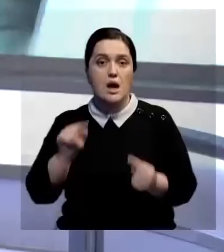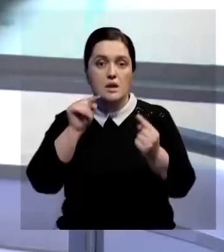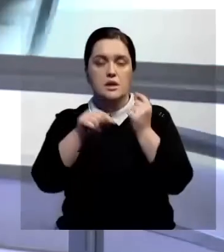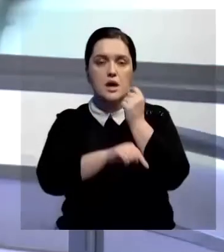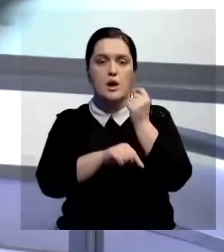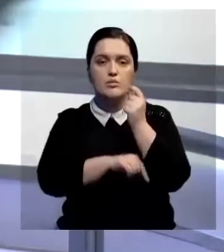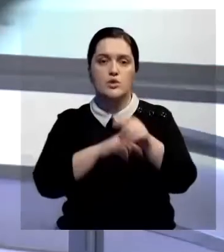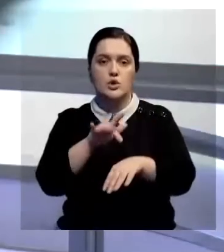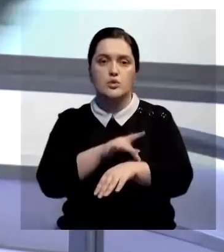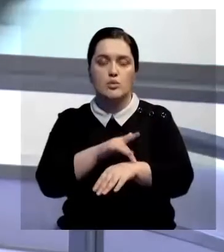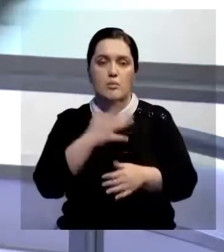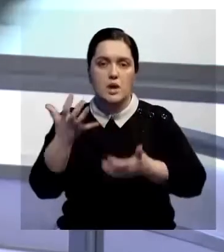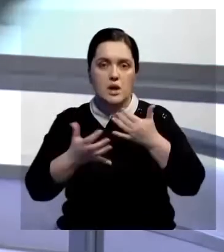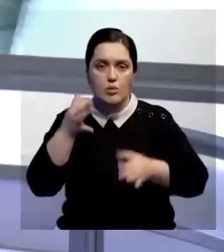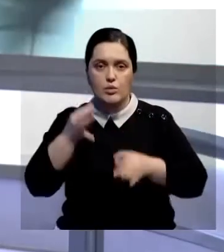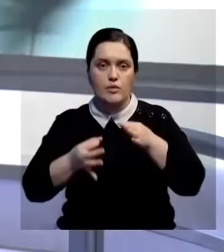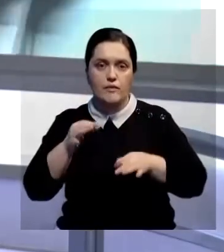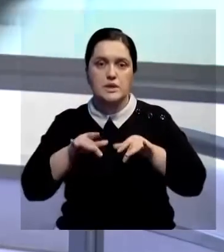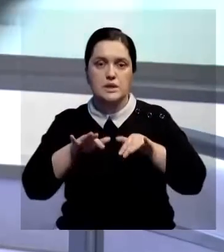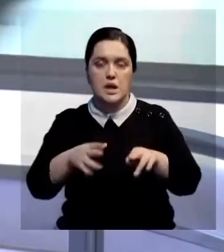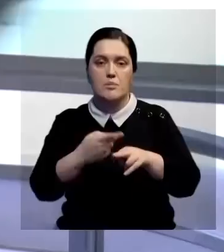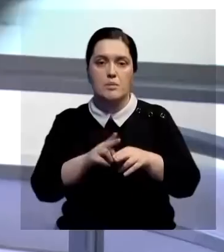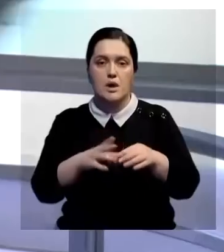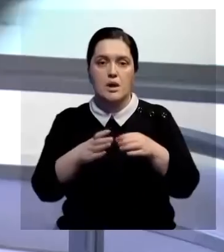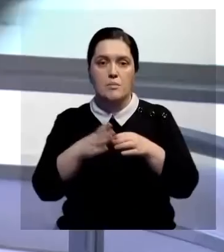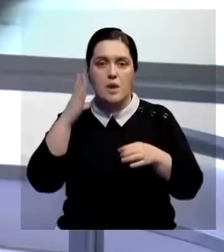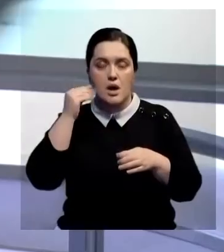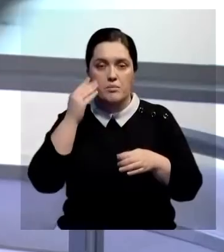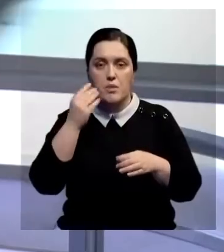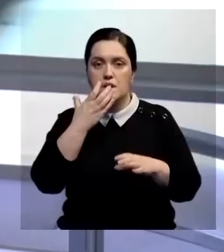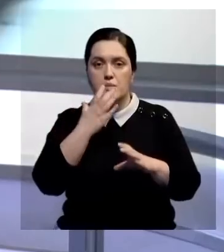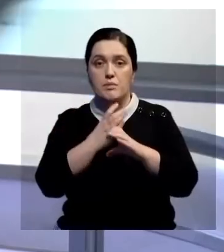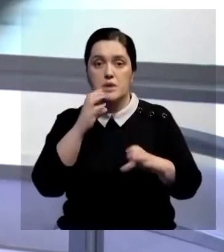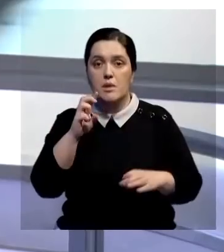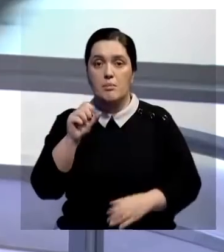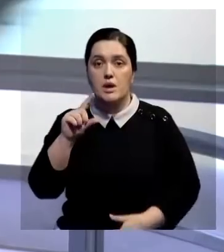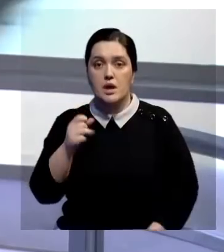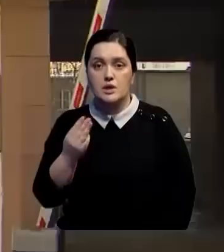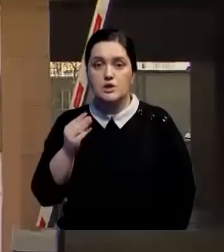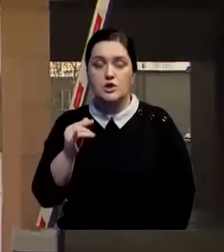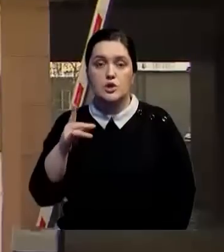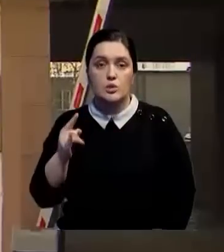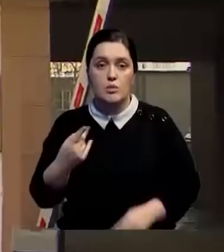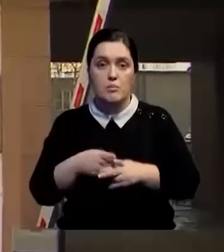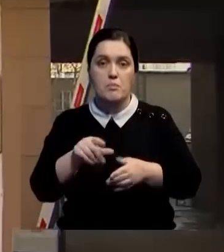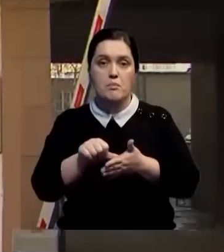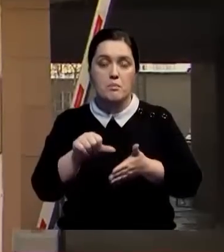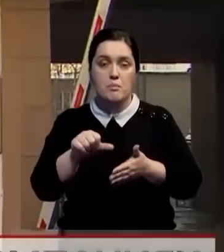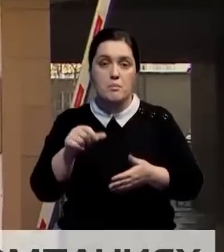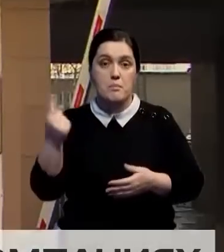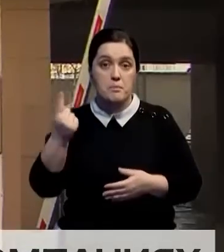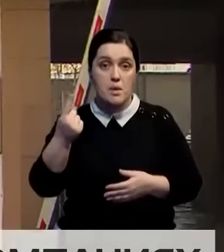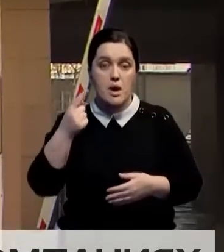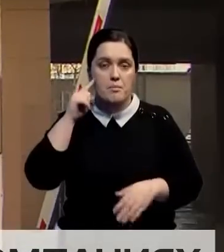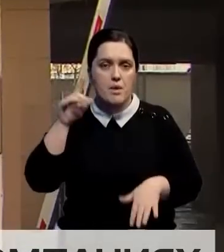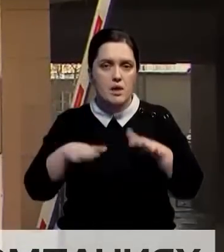Антикоррупционная служба расследует уголовные дела в отношении руководителей компании «Алматинские тепловые сети» и «Балхаш-Жилу». Представители первой подозревают в